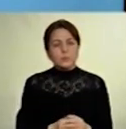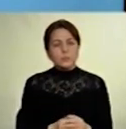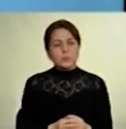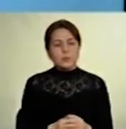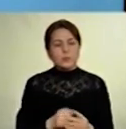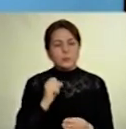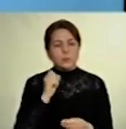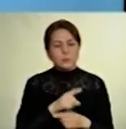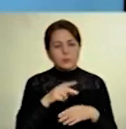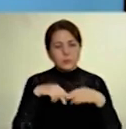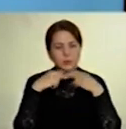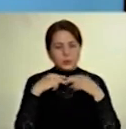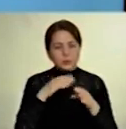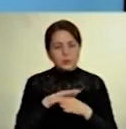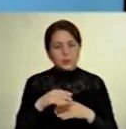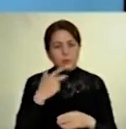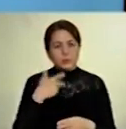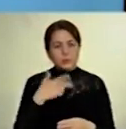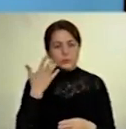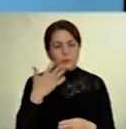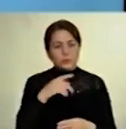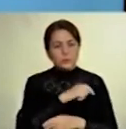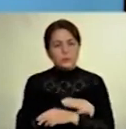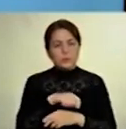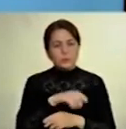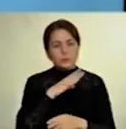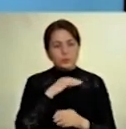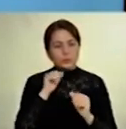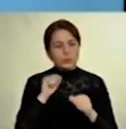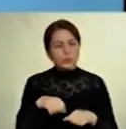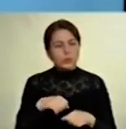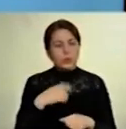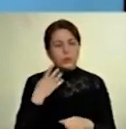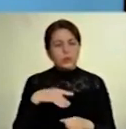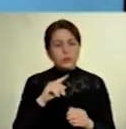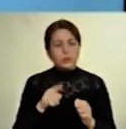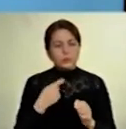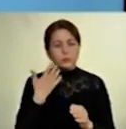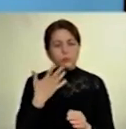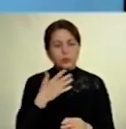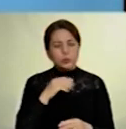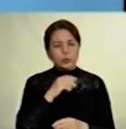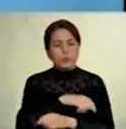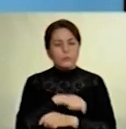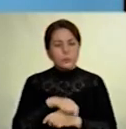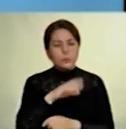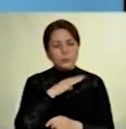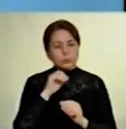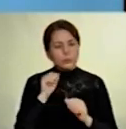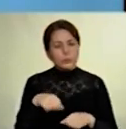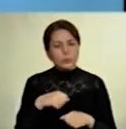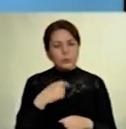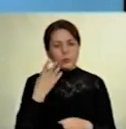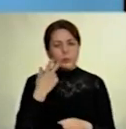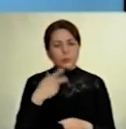Vazifaga e'tibor bering. Demak, 35 metr bo'lishi mumkinmi deyilmoqda? 40,5 metr bo'lishi mumkinmi?